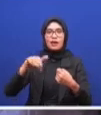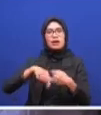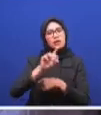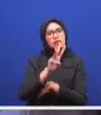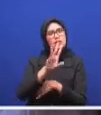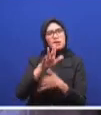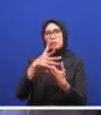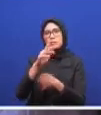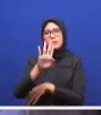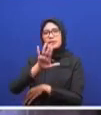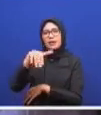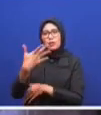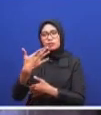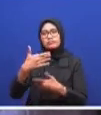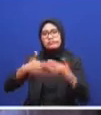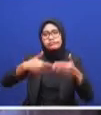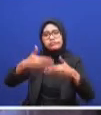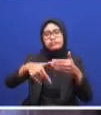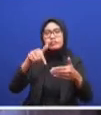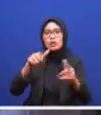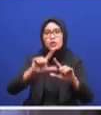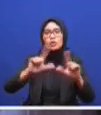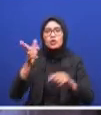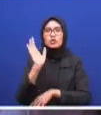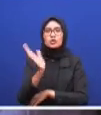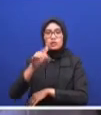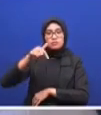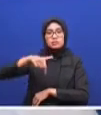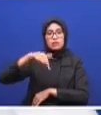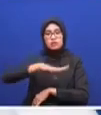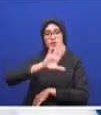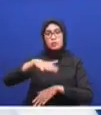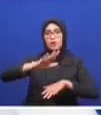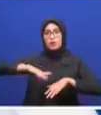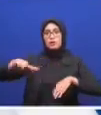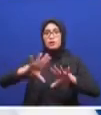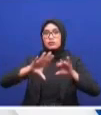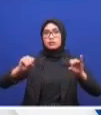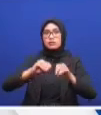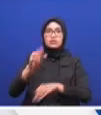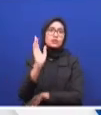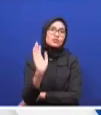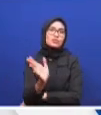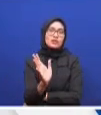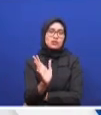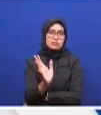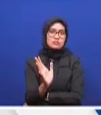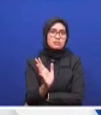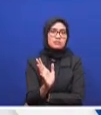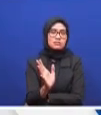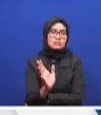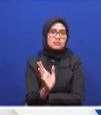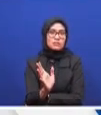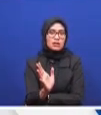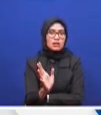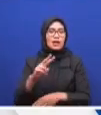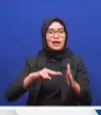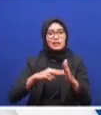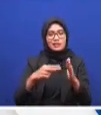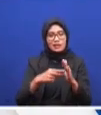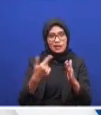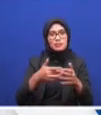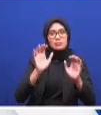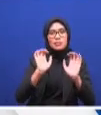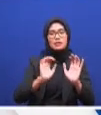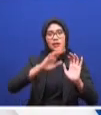dan mereka menjadi tulang punggung keluarga pendidikan di dengan angka juga boleh